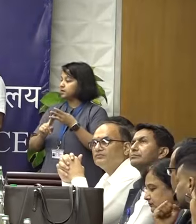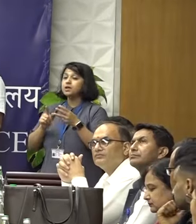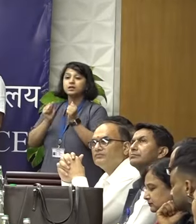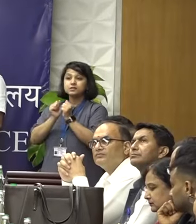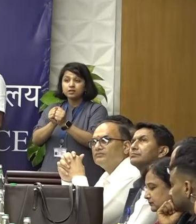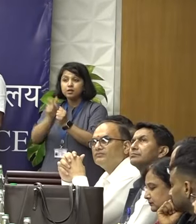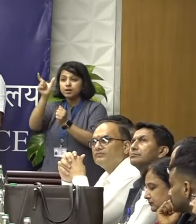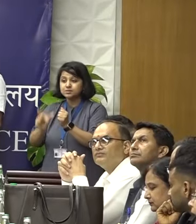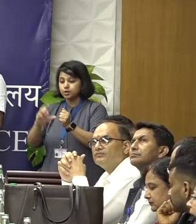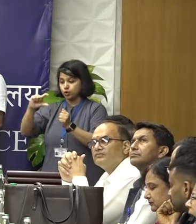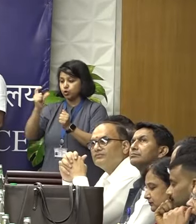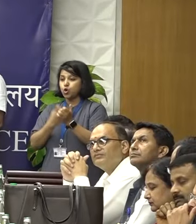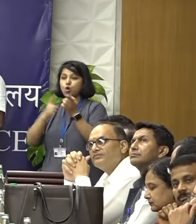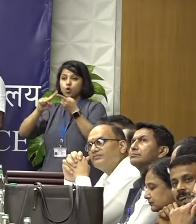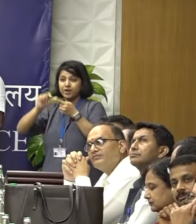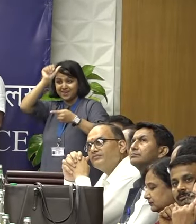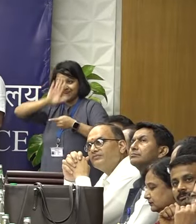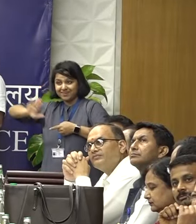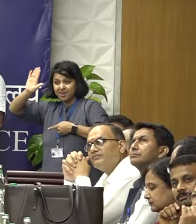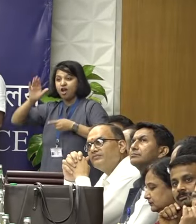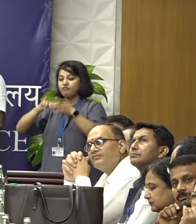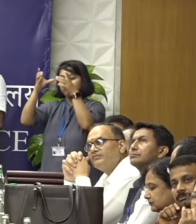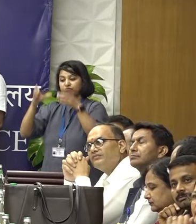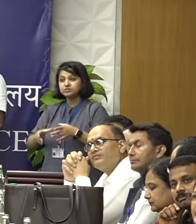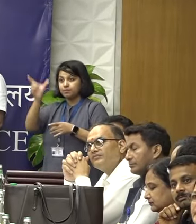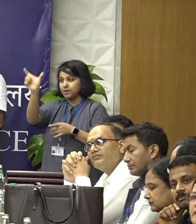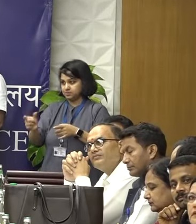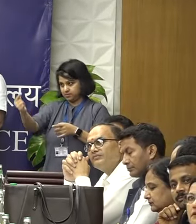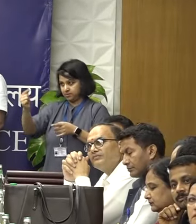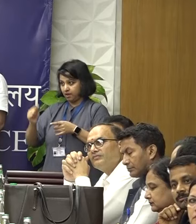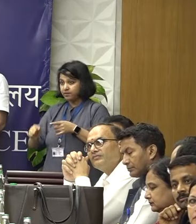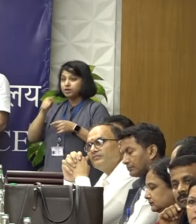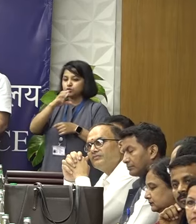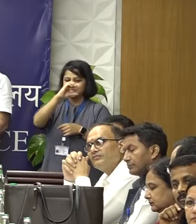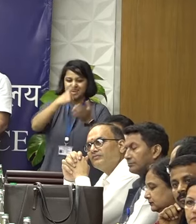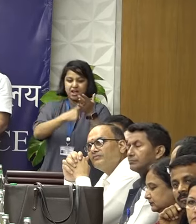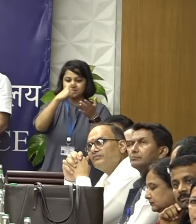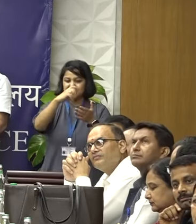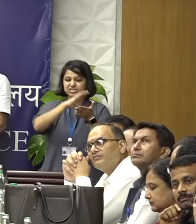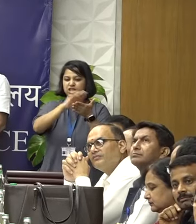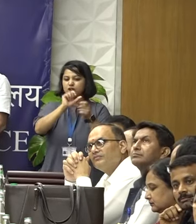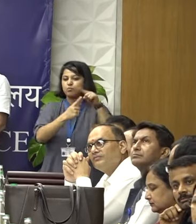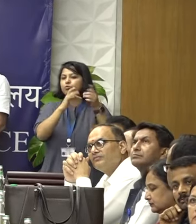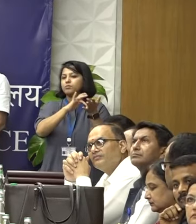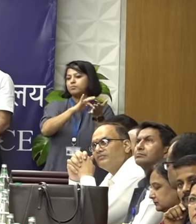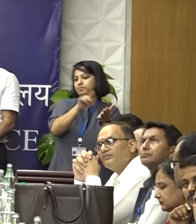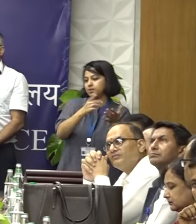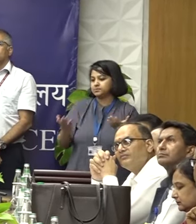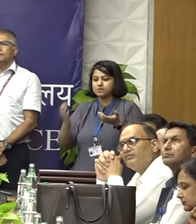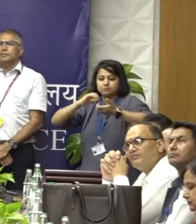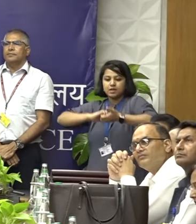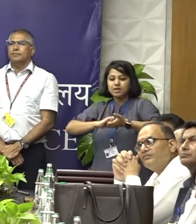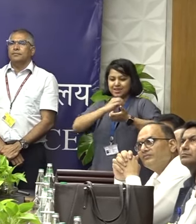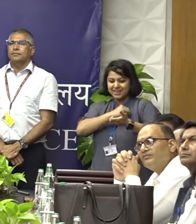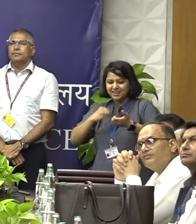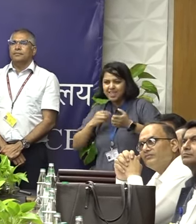साथ ही उपस्थित हैं क्योर इंडिया फाउंडेशन के प्रतिनिधि, जो सीआरसी छतरपुर के साथ मिलकर क्लब फुट क्लिनिक को संचालित करेंगे और क्लब